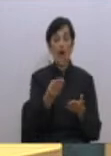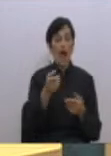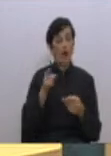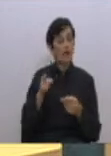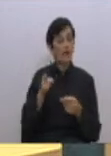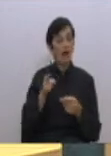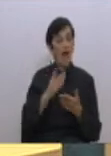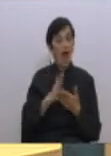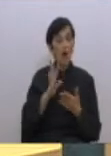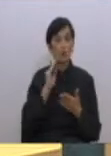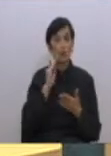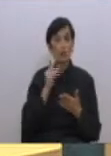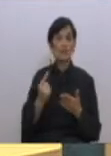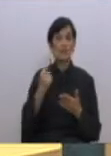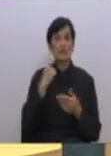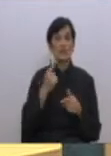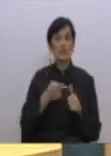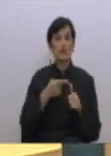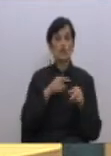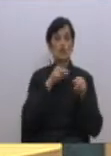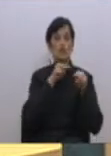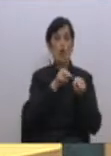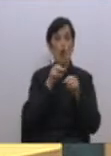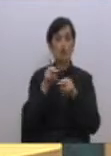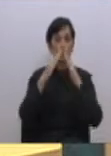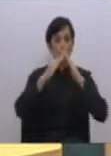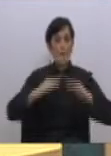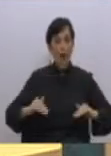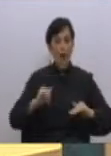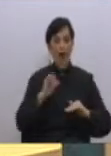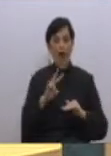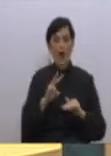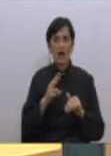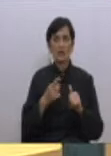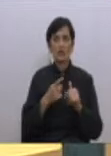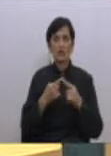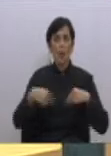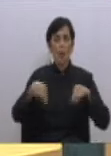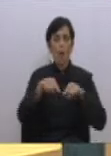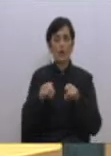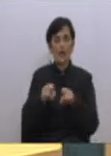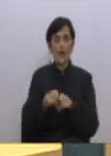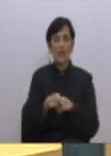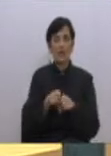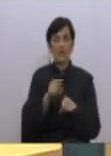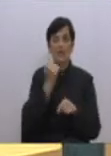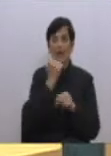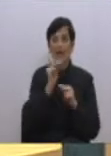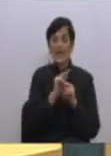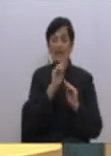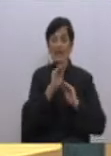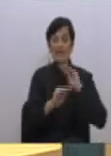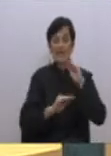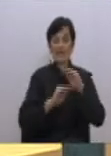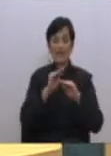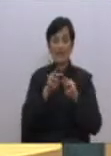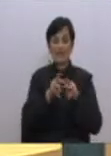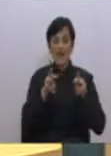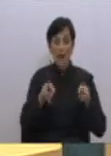da, zalianski, într-o țauță de mehome, control spalata, sa antideoragat sa set organizația. Infrastructura este, sam